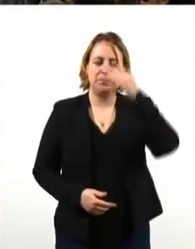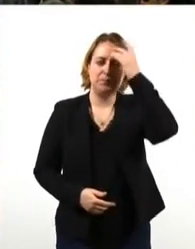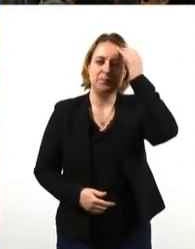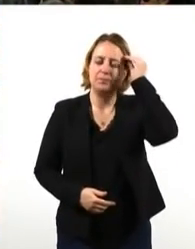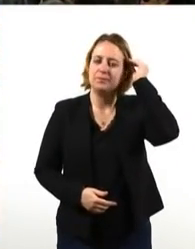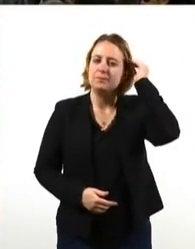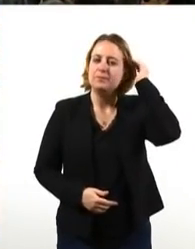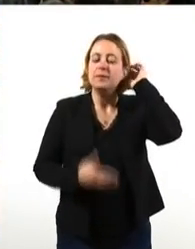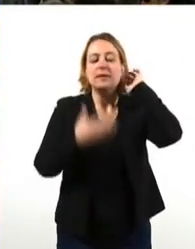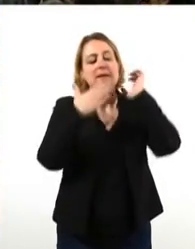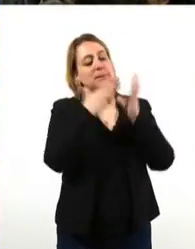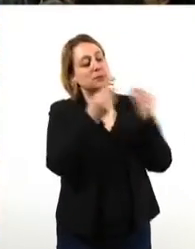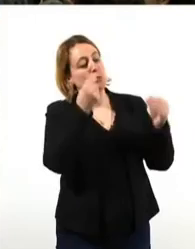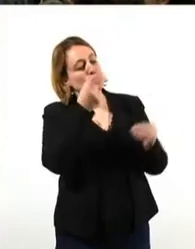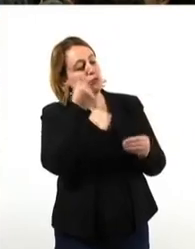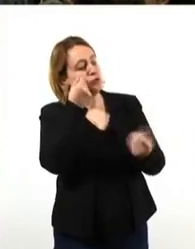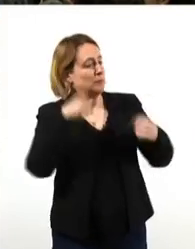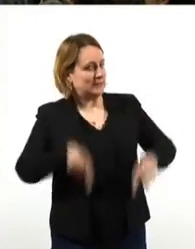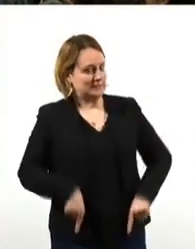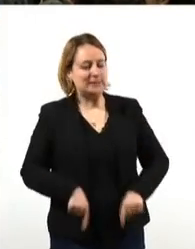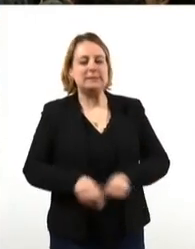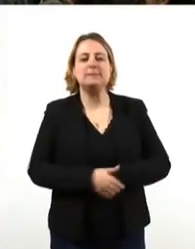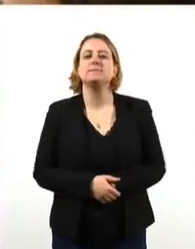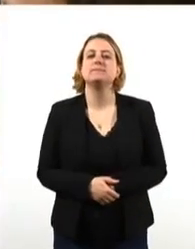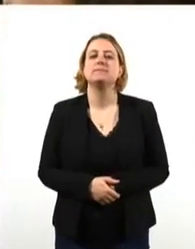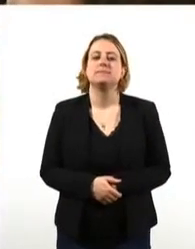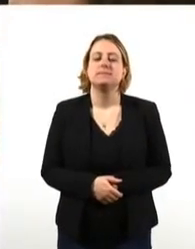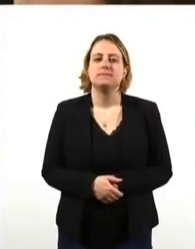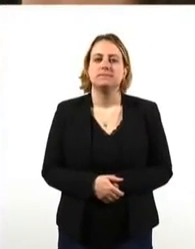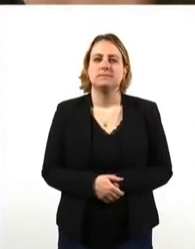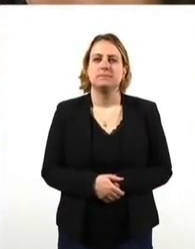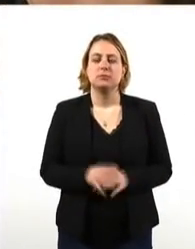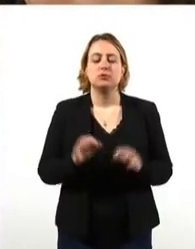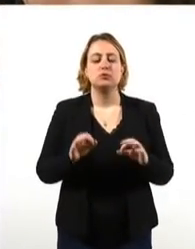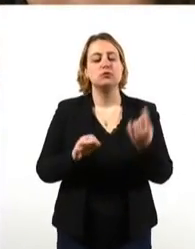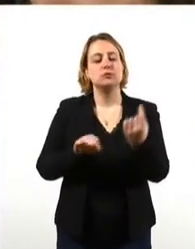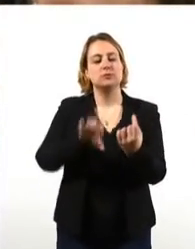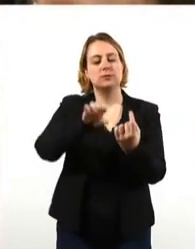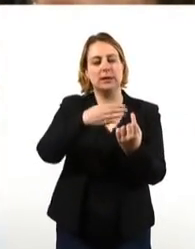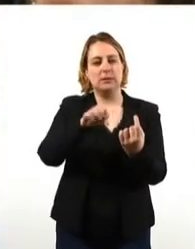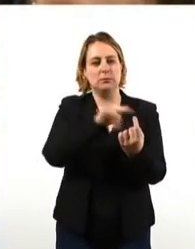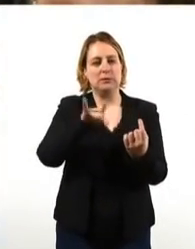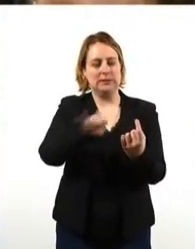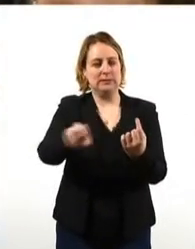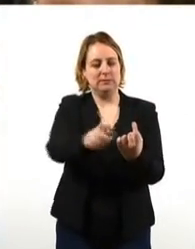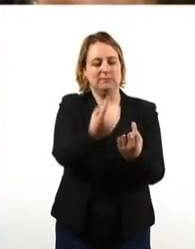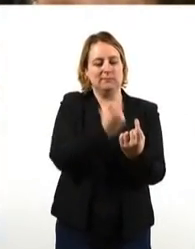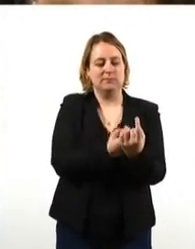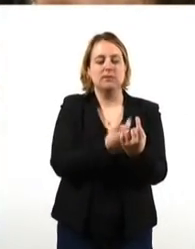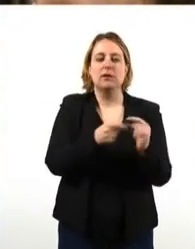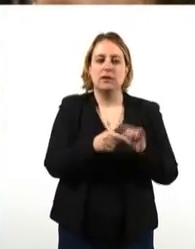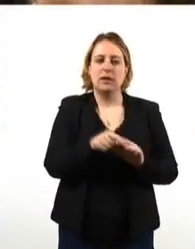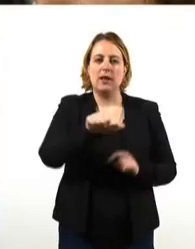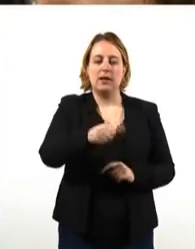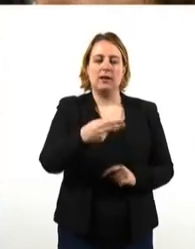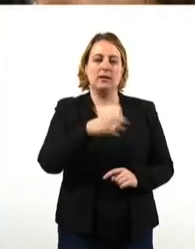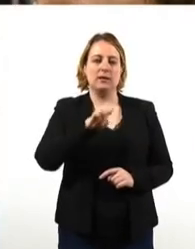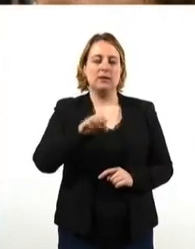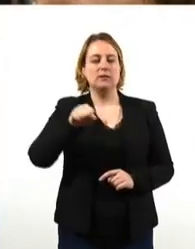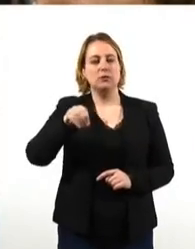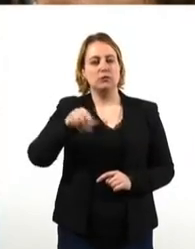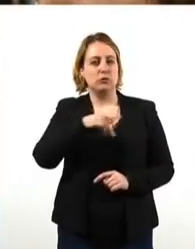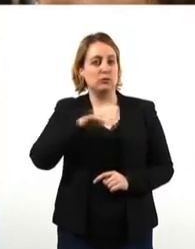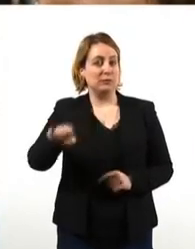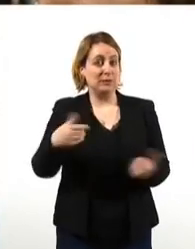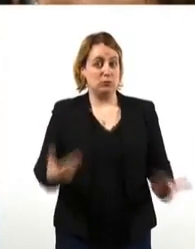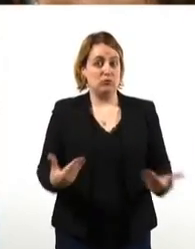Merci beaucoup, monsieur le ministre. Juste devant Emeline, on a aussi la chance d'avoir Anne-Sophie aujourd'hui avec